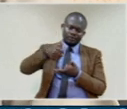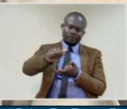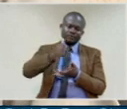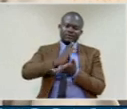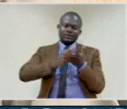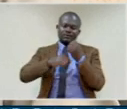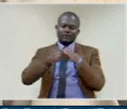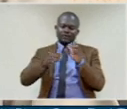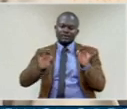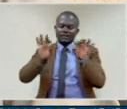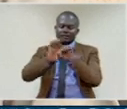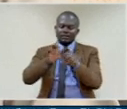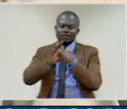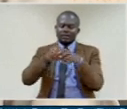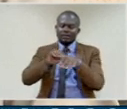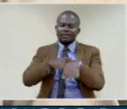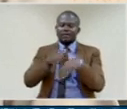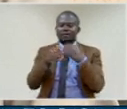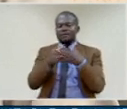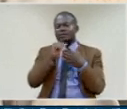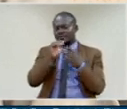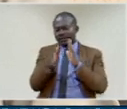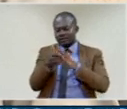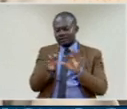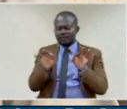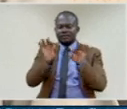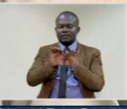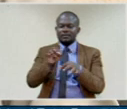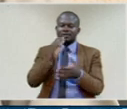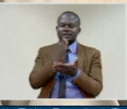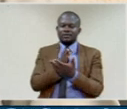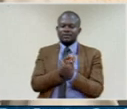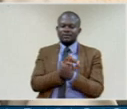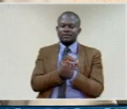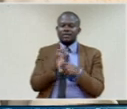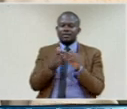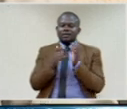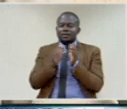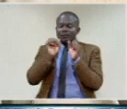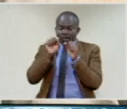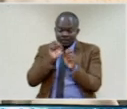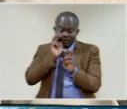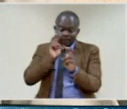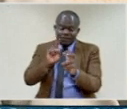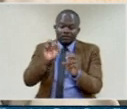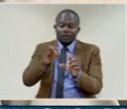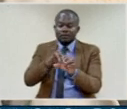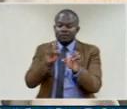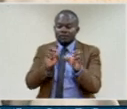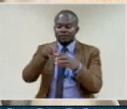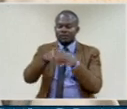ibikorwa byihutirwa muri iki gihe, barebe n'ibitihutirwa bakwiye guhagarika. Ariko biranashoboka yuko hashobora kuvamwo